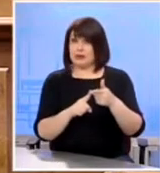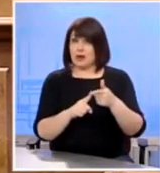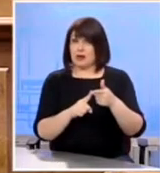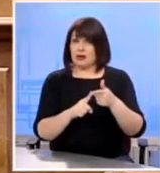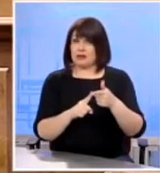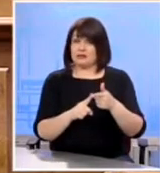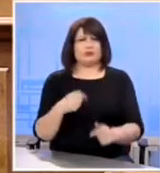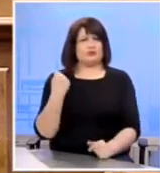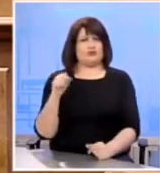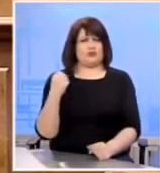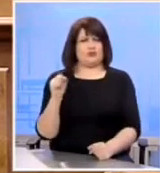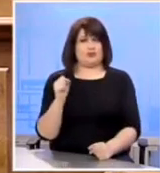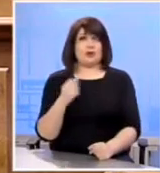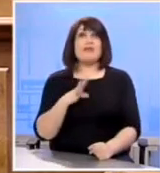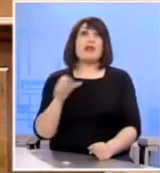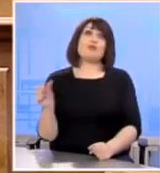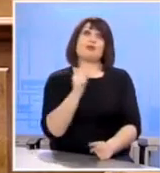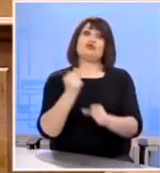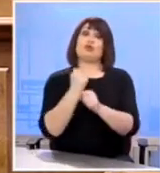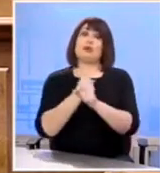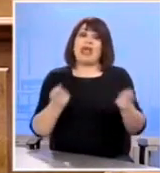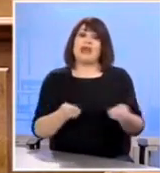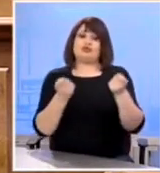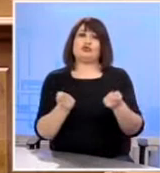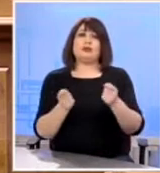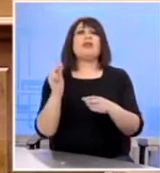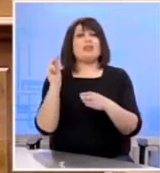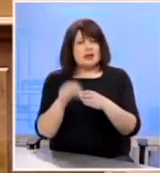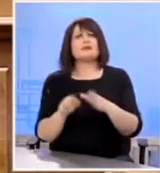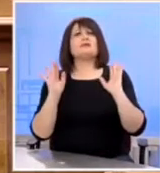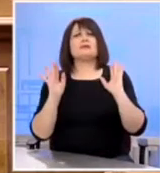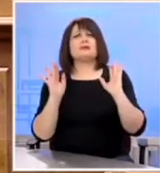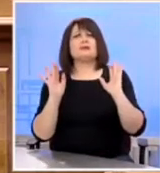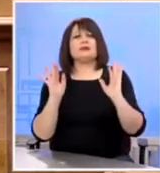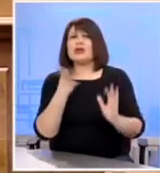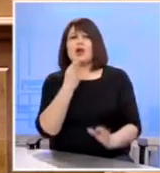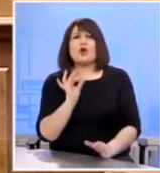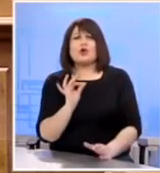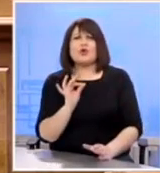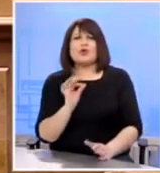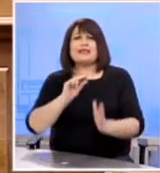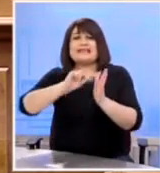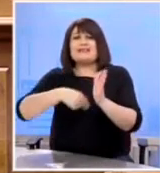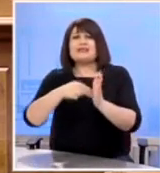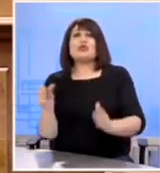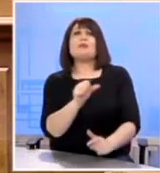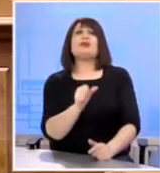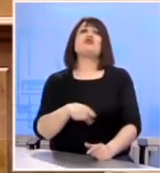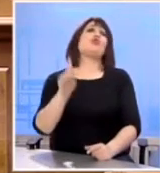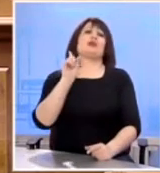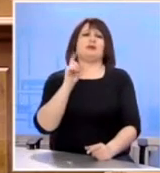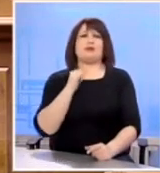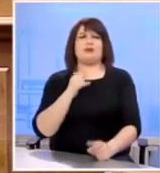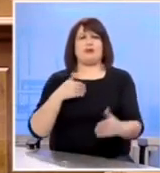είναι αρνητικοί που επιστρέφουν οι εργαζόμενοι, θα το καταψηφίσουν ταυτόχρονα επειδή δεν επιστρέφουν οι συμβασιούχοι ορισμένου